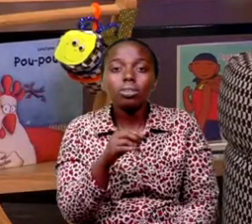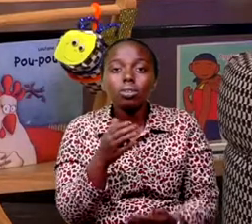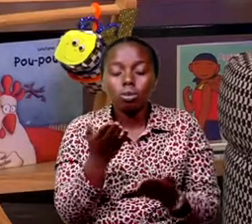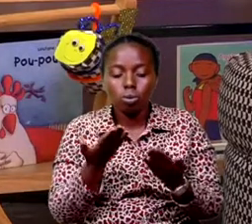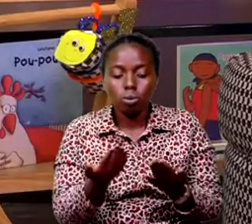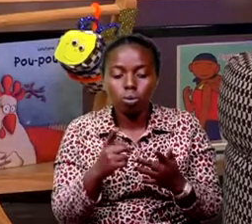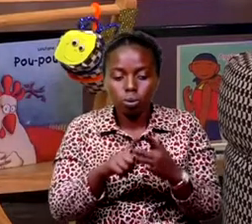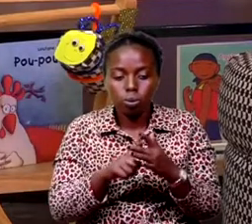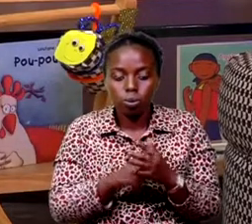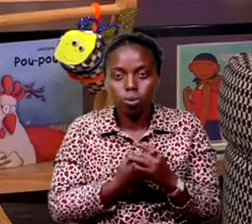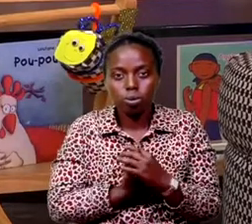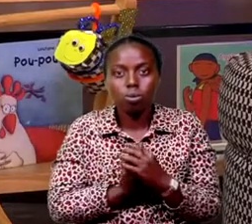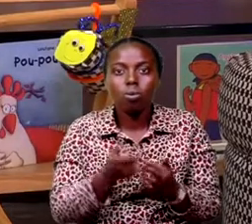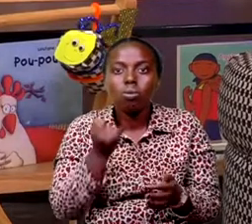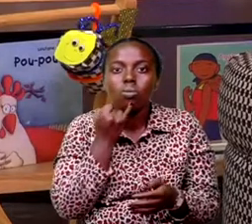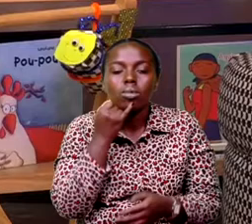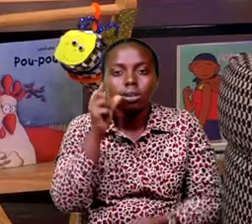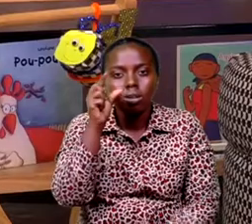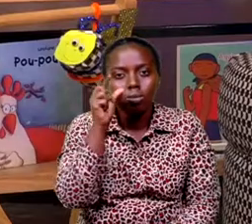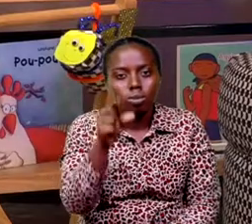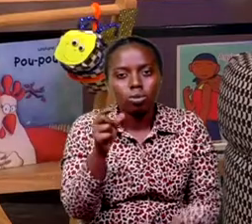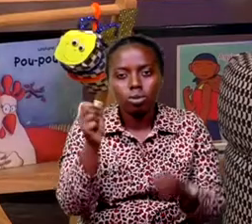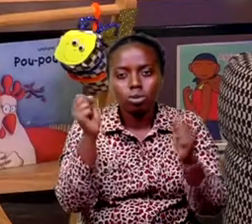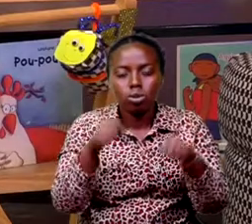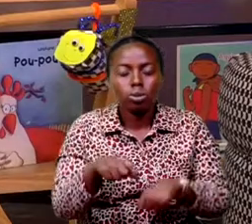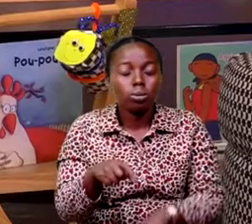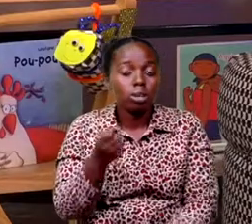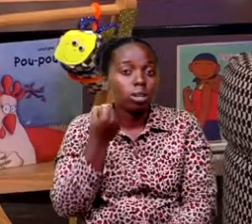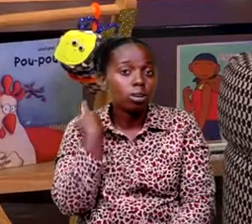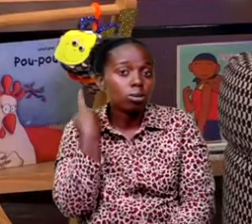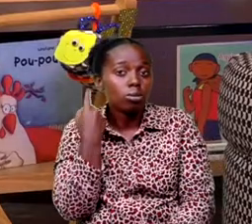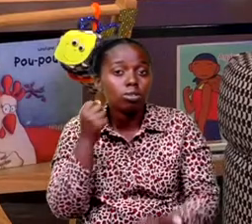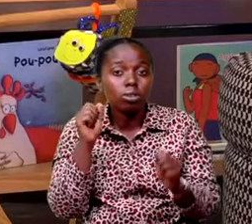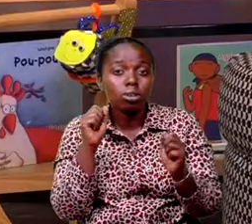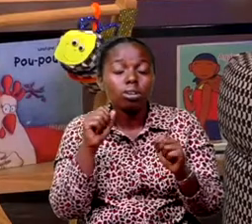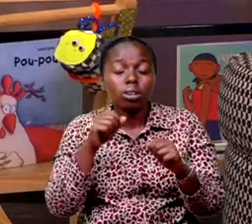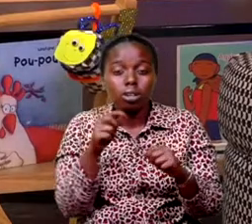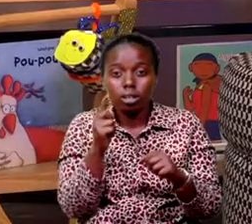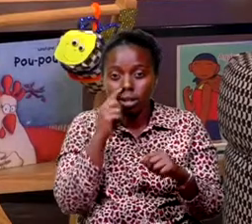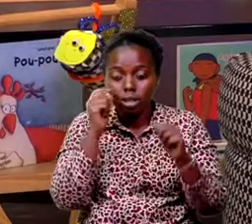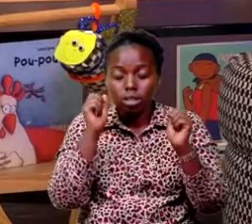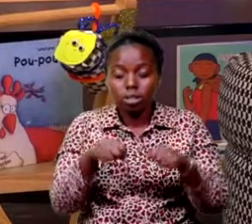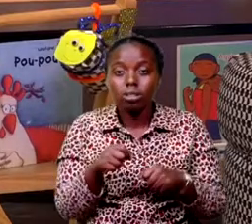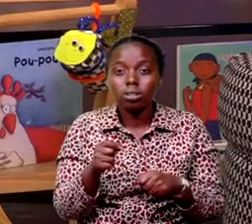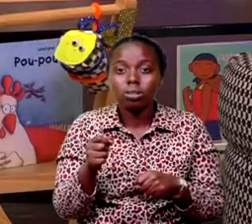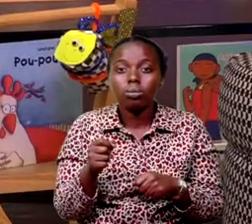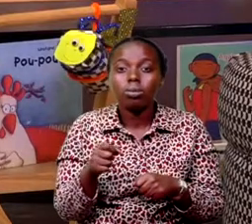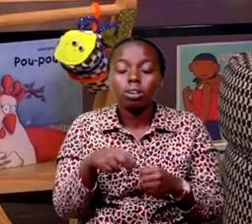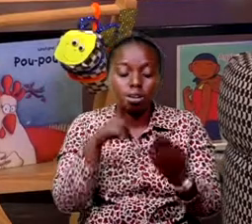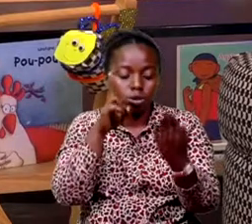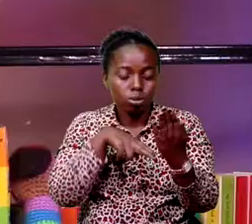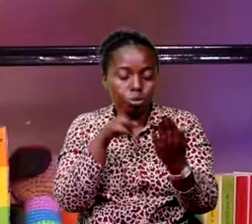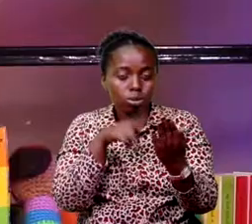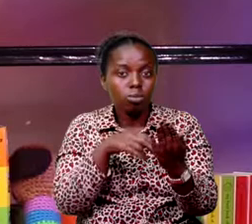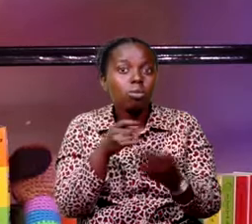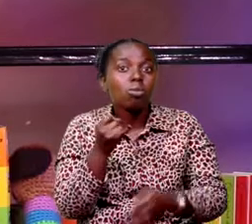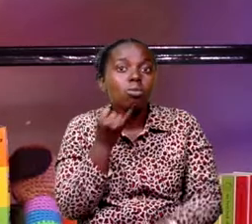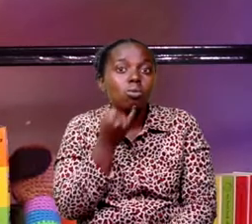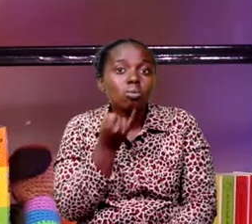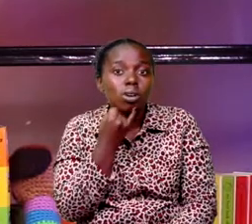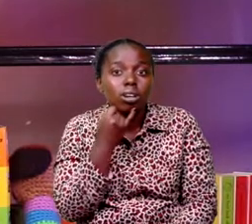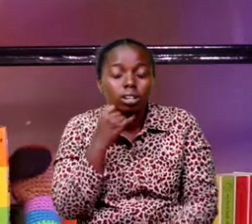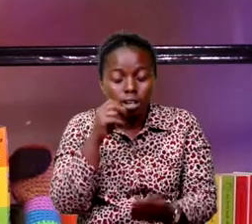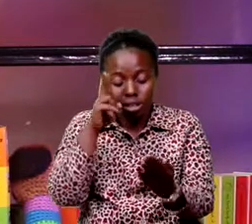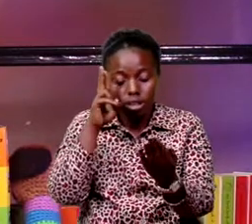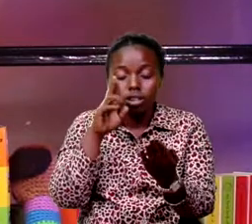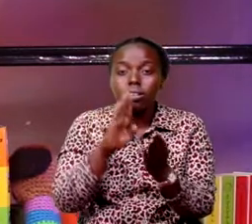nko guhera ku mwana ukiri mutoya ushobora kumva ndetse akaba adashobora no kuba yasoma, uwo mwana